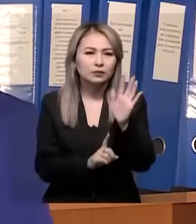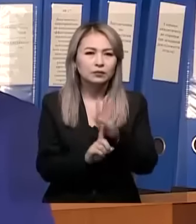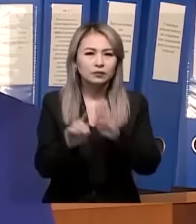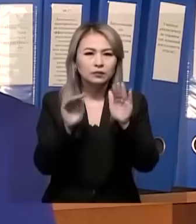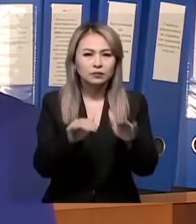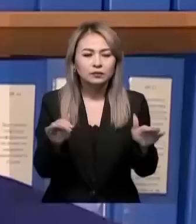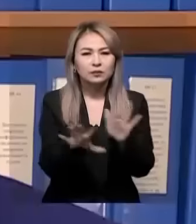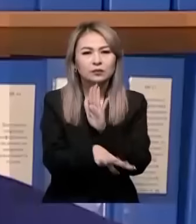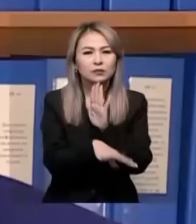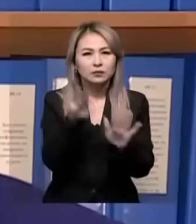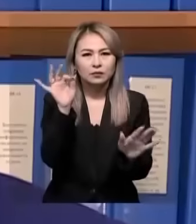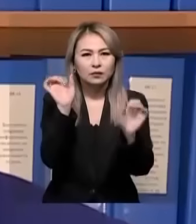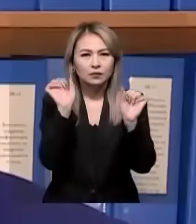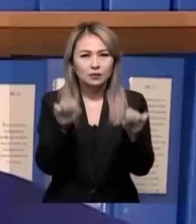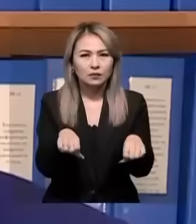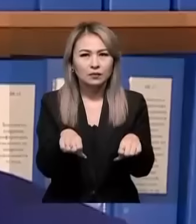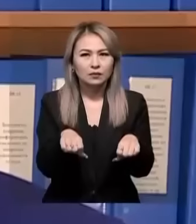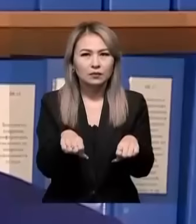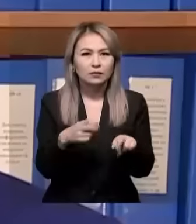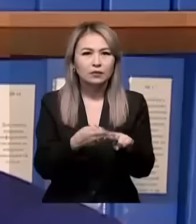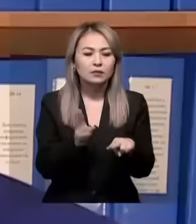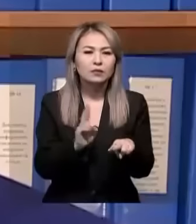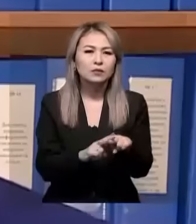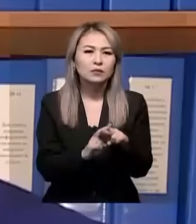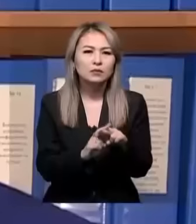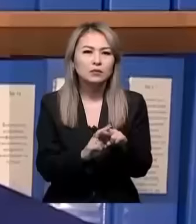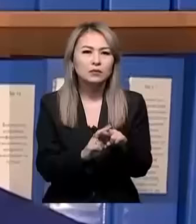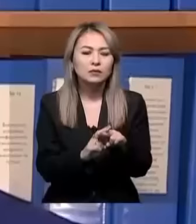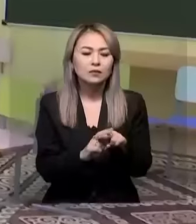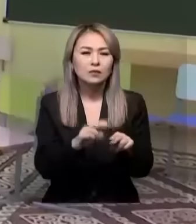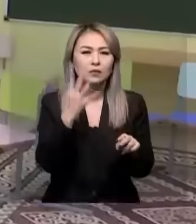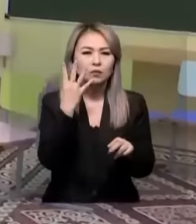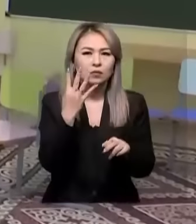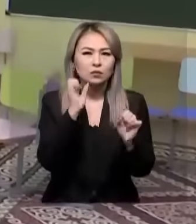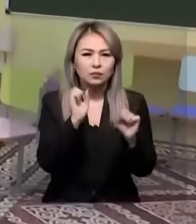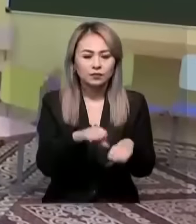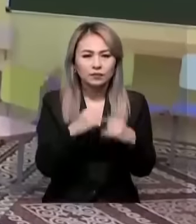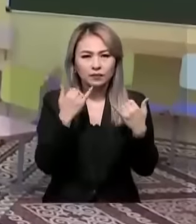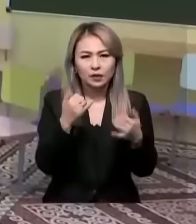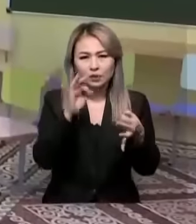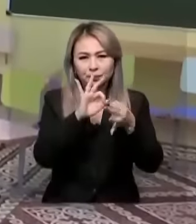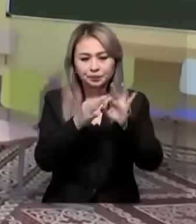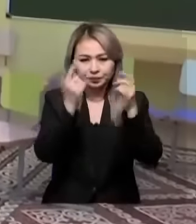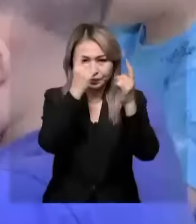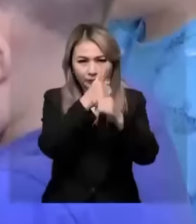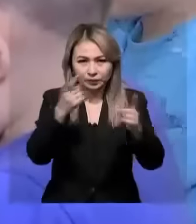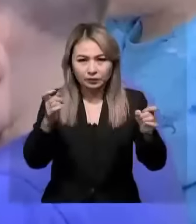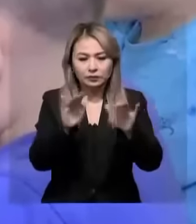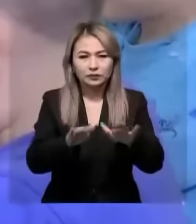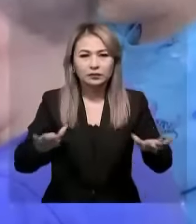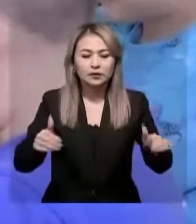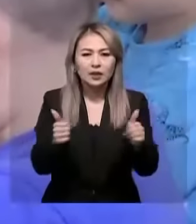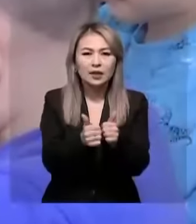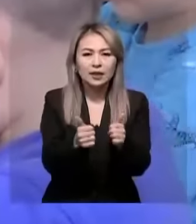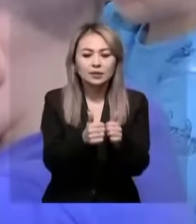болады. Қазіргі таңда орынға тұру үшін, және кезекке тұру үшін 4 балабақшаны таңдай алады. Бүгін мәлім болғандай, балабақша орналасқан мектеп